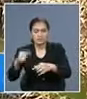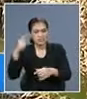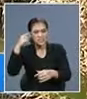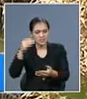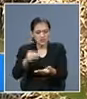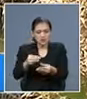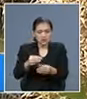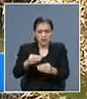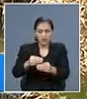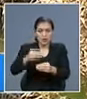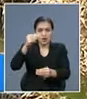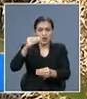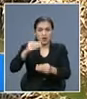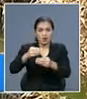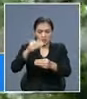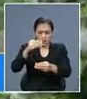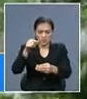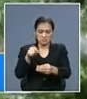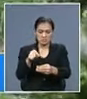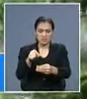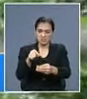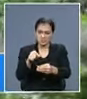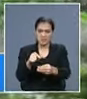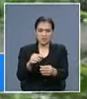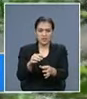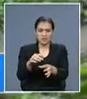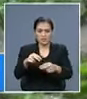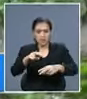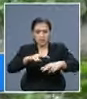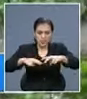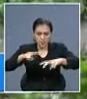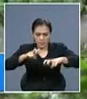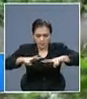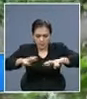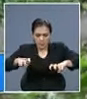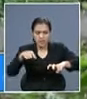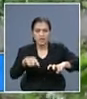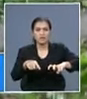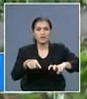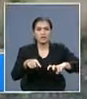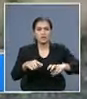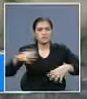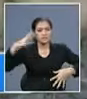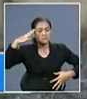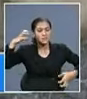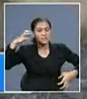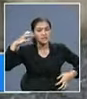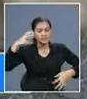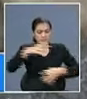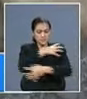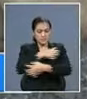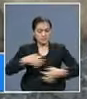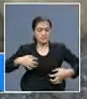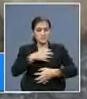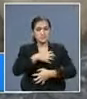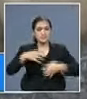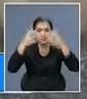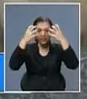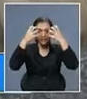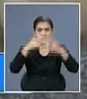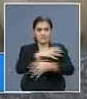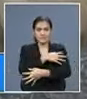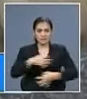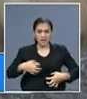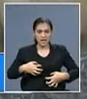แล้วเช่นเดียวกับการผสมเทียมหมีแพนด้าช่วงๆและหลินหุ้ยนะครับจนคลอดลูกหมีแพนด้าหลินปิงเมื่อปี 2552ที่ผ่านมานะ